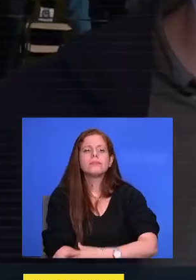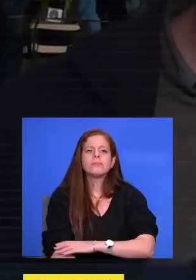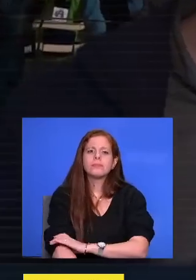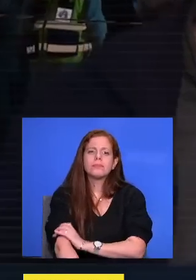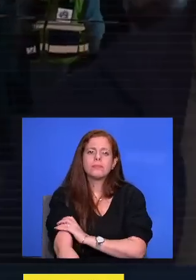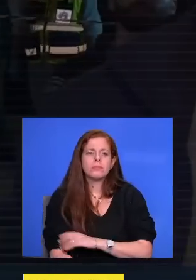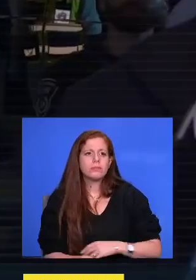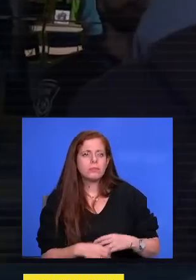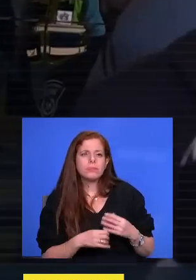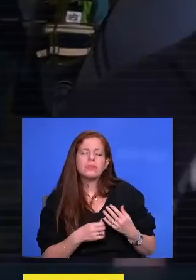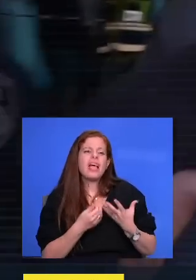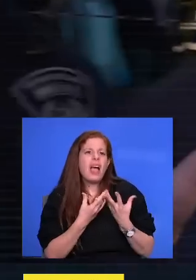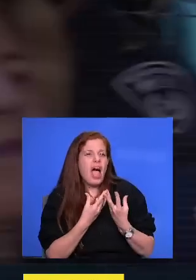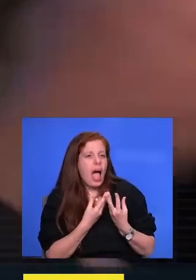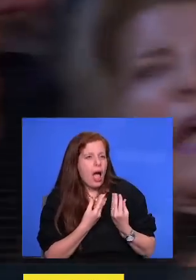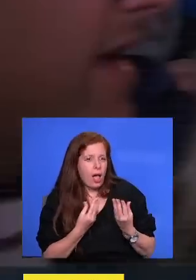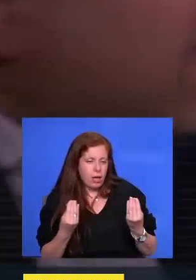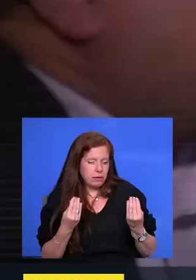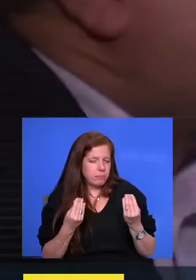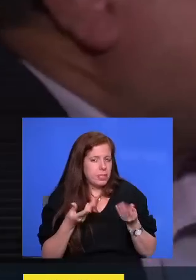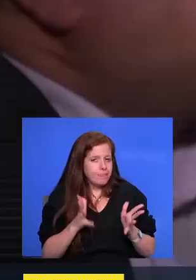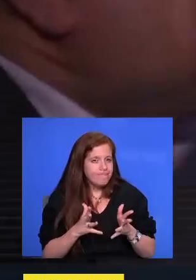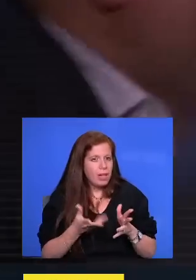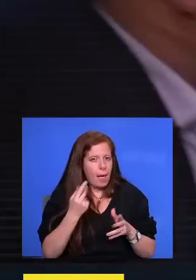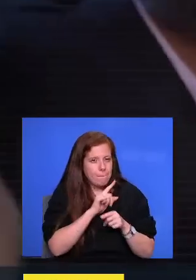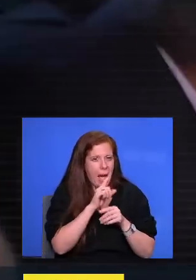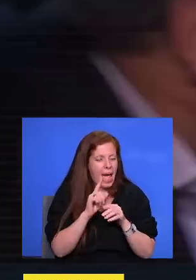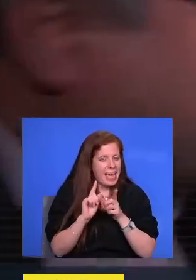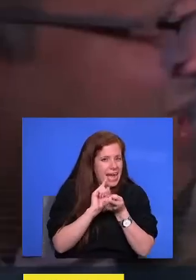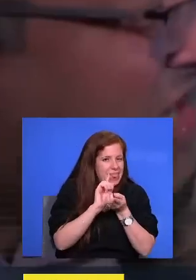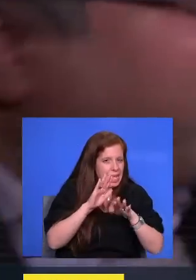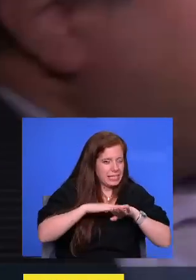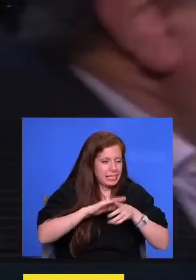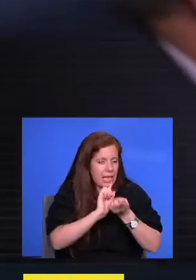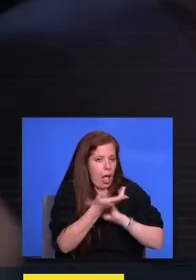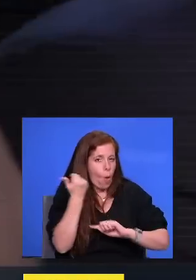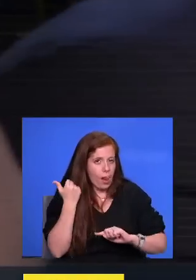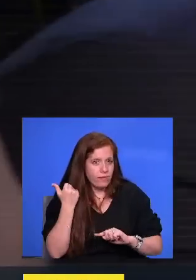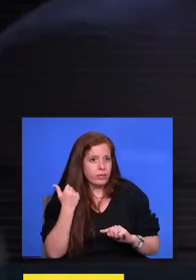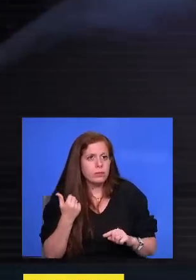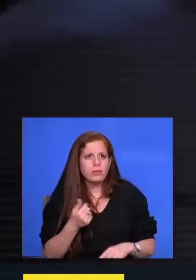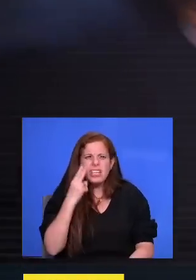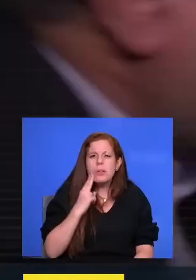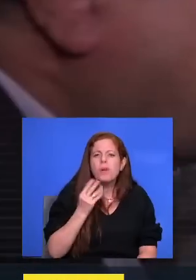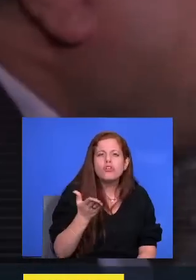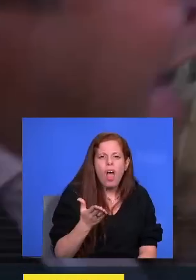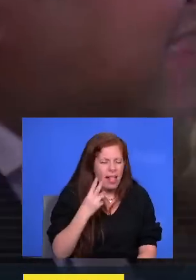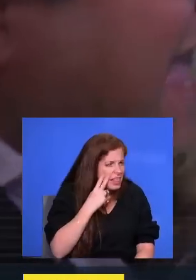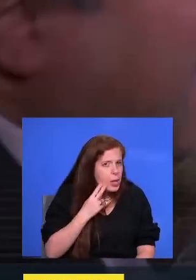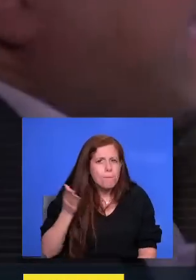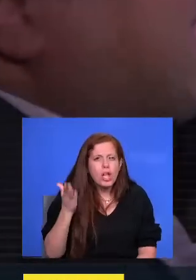הרבה דם רע זרם בקדנציה החולפת בין השר לביטחון פנים היוצא לשר לביטחון לאומי הנכנס. תתבייש לך, תתבייש